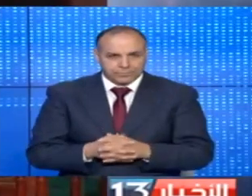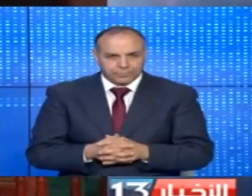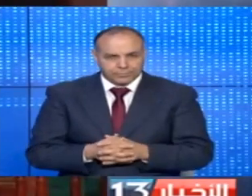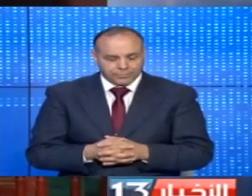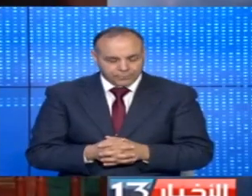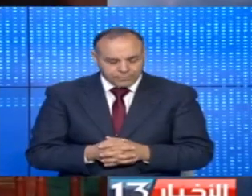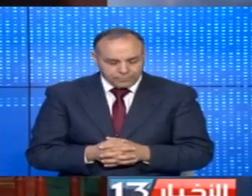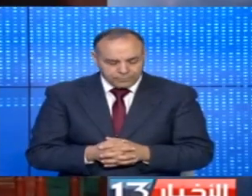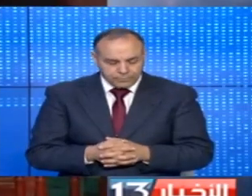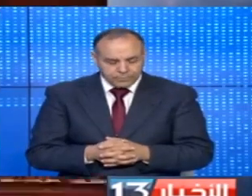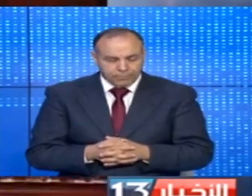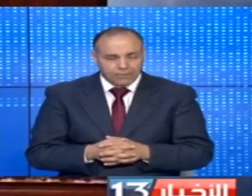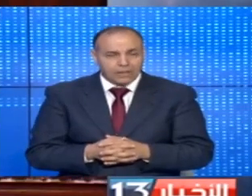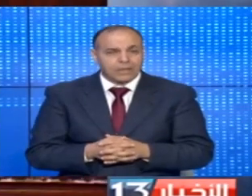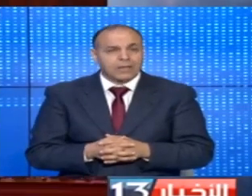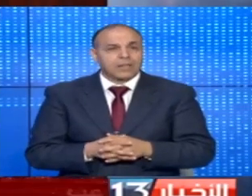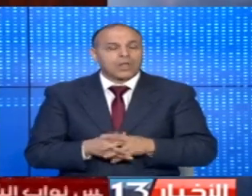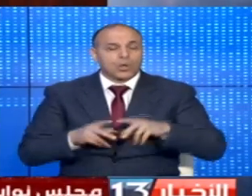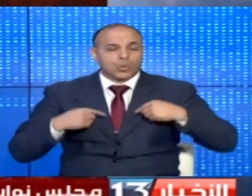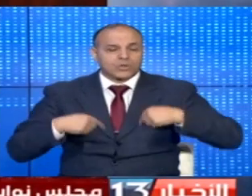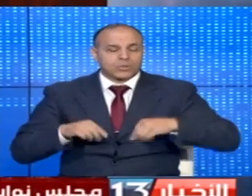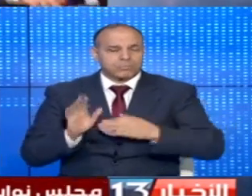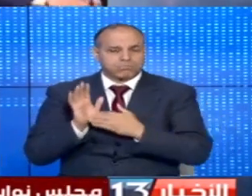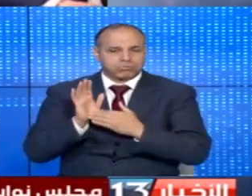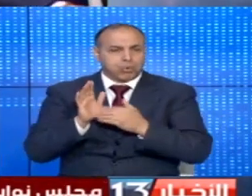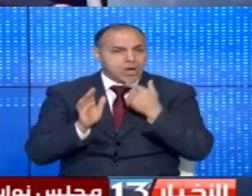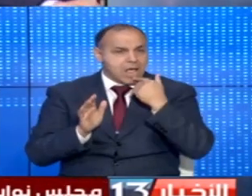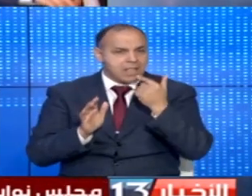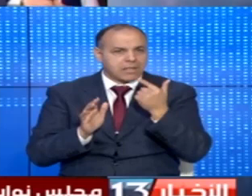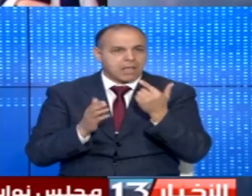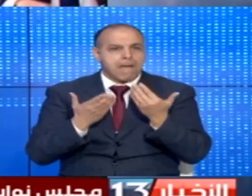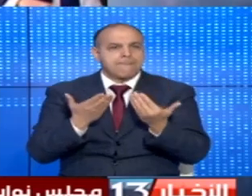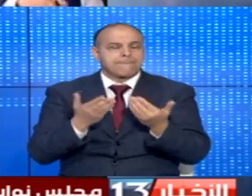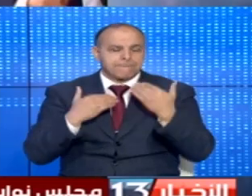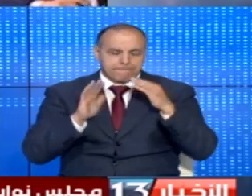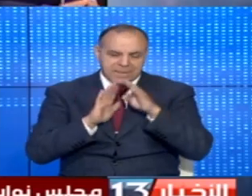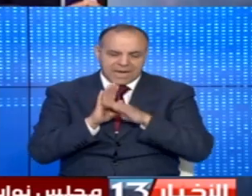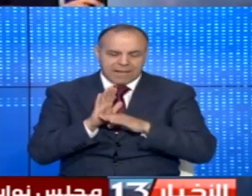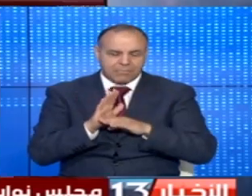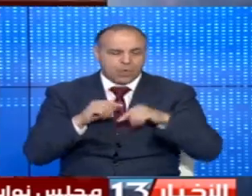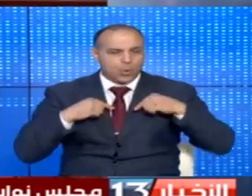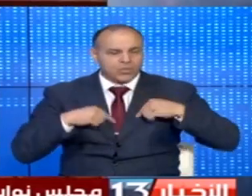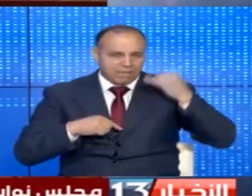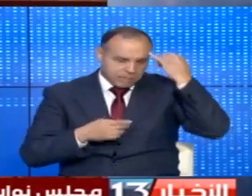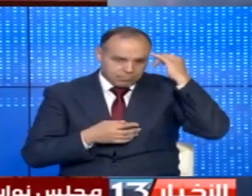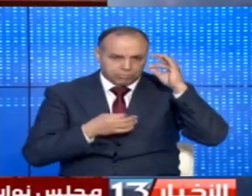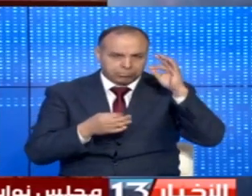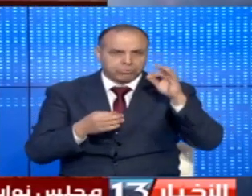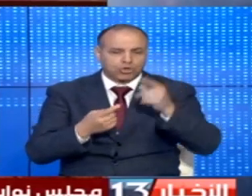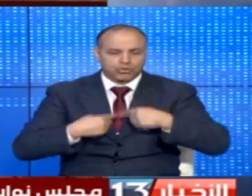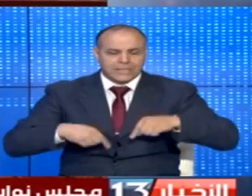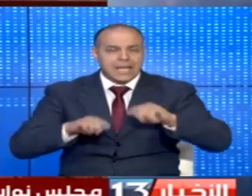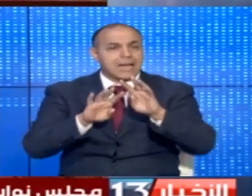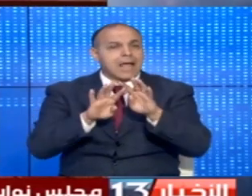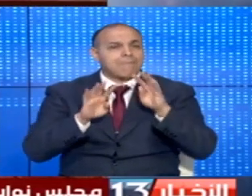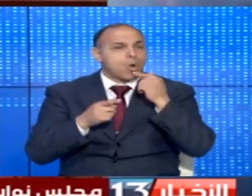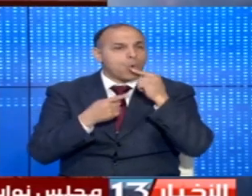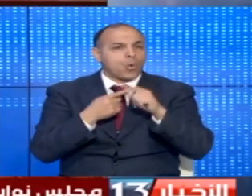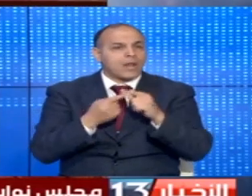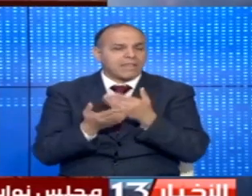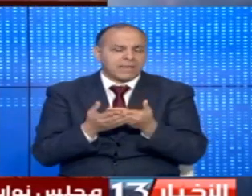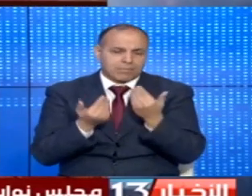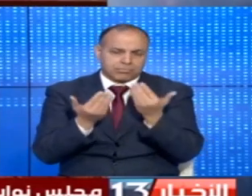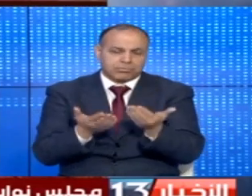اذا تحطيم رئيس الحكومه المكلف الحبيب الجملي برنامج الحكومه المقترحه الجلسه العامه المخصصه لم نحقق